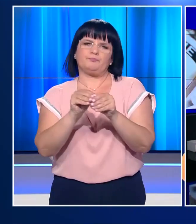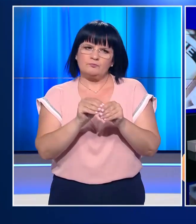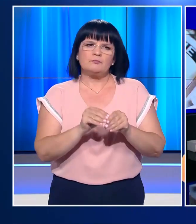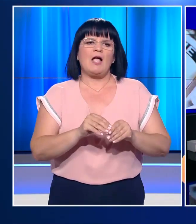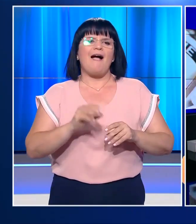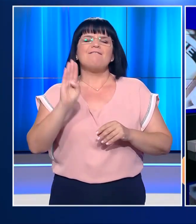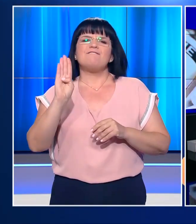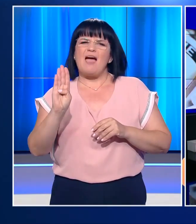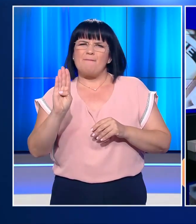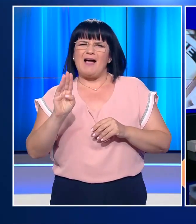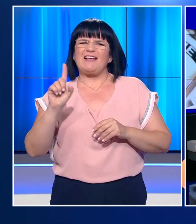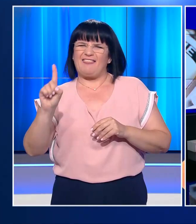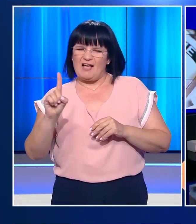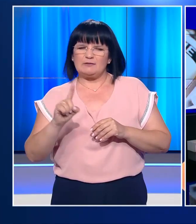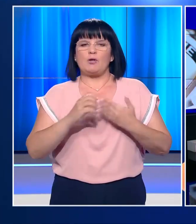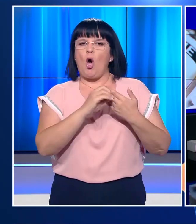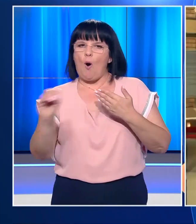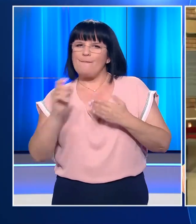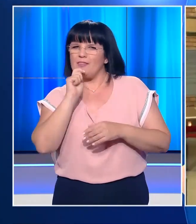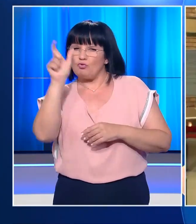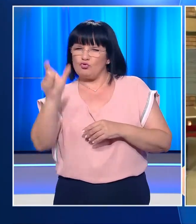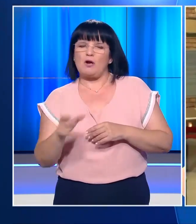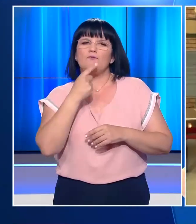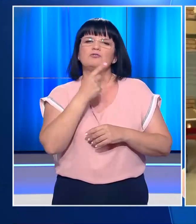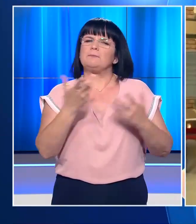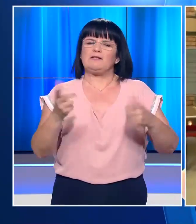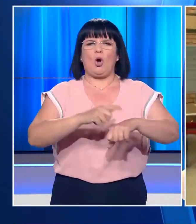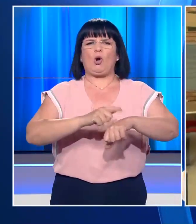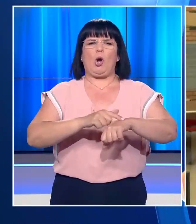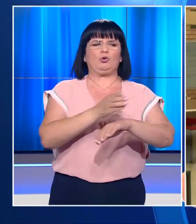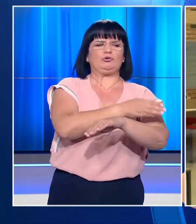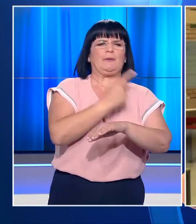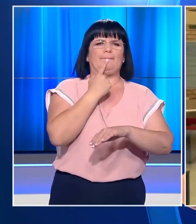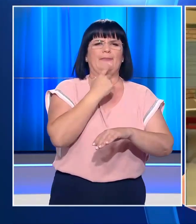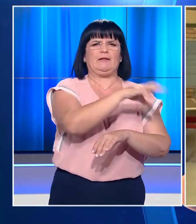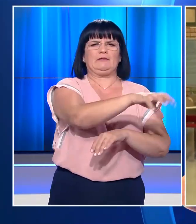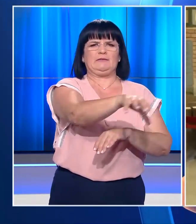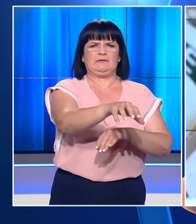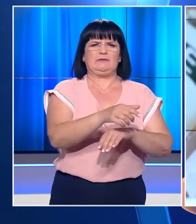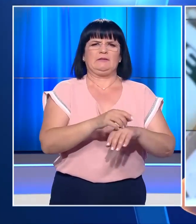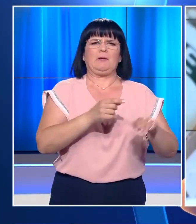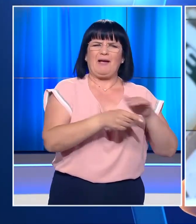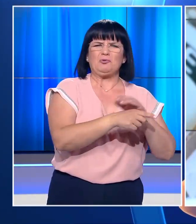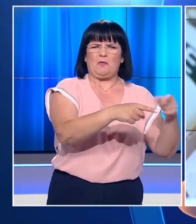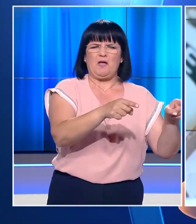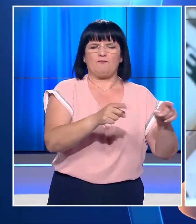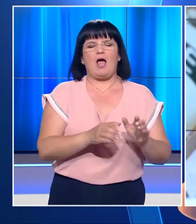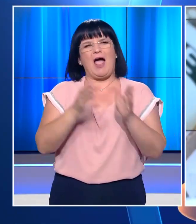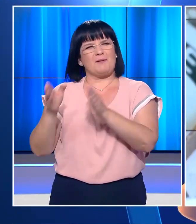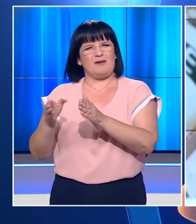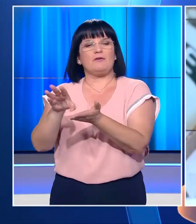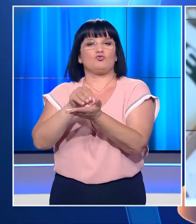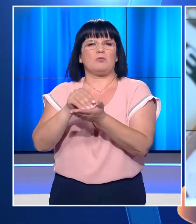η Δέσποινα Βλεπάκη στο χθεσινό κεντρικό δελτίο ειδήσεων του Open, ήταν θέμα χρόνου να επιβληθεί το μέτρο για τους χώρους στα σούπερ μάρκετ. Όλα δείχνουν ότι θα